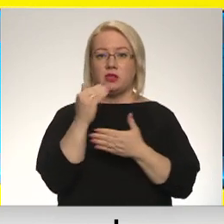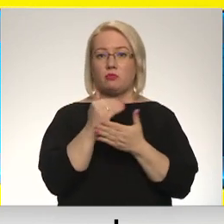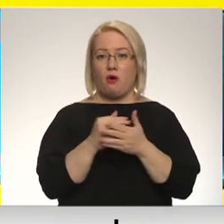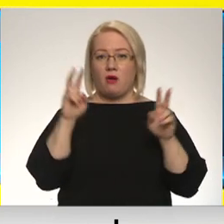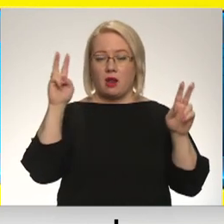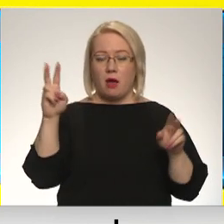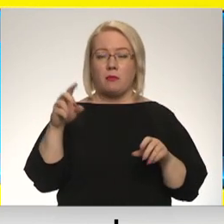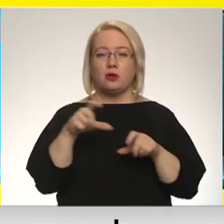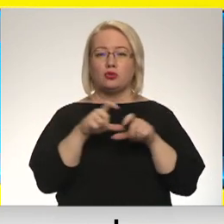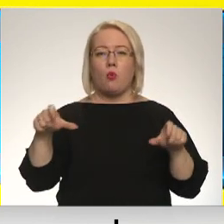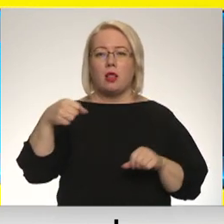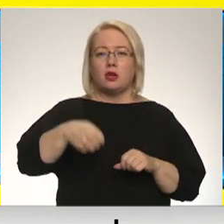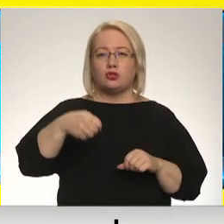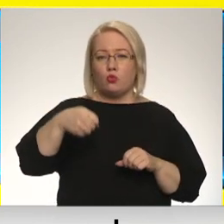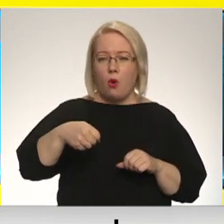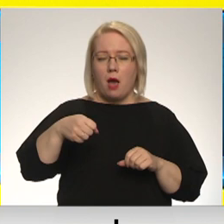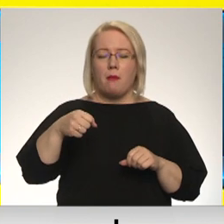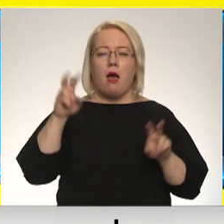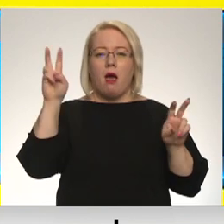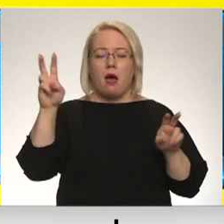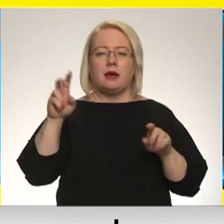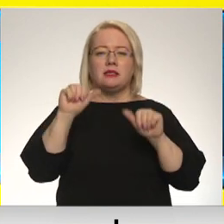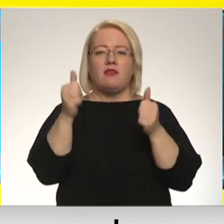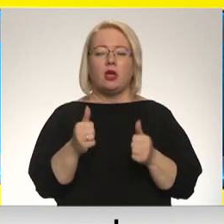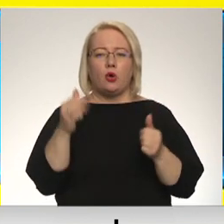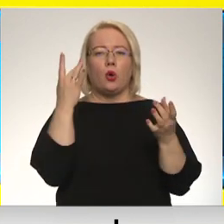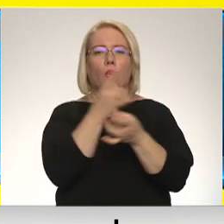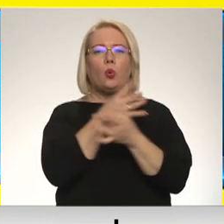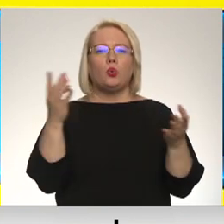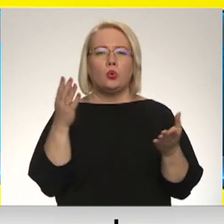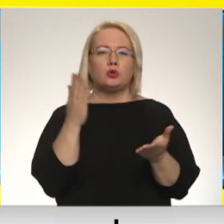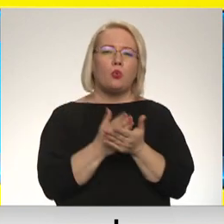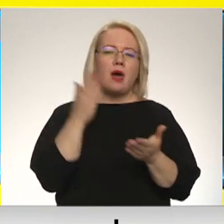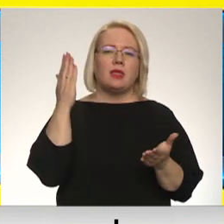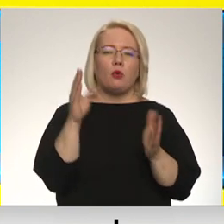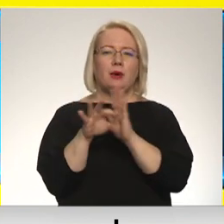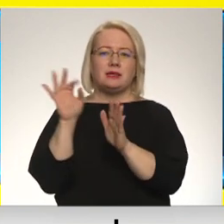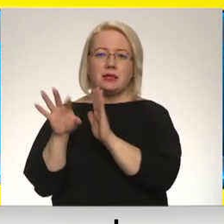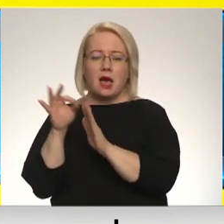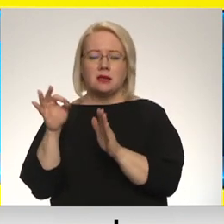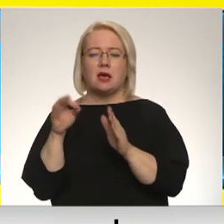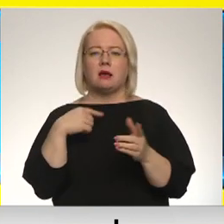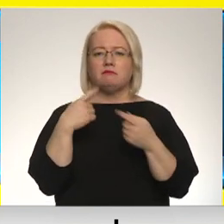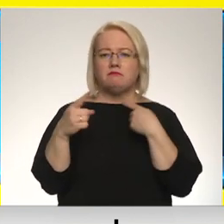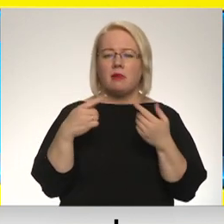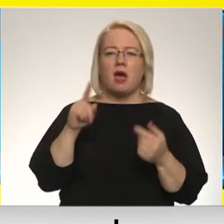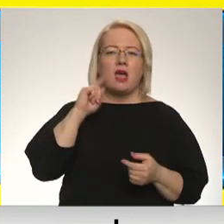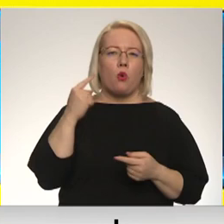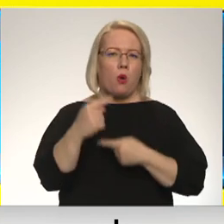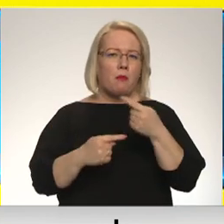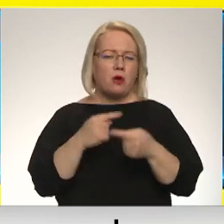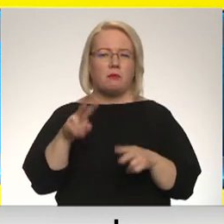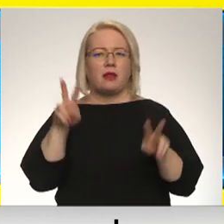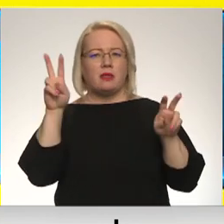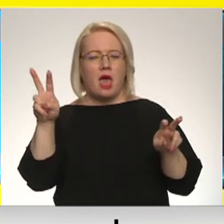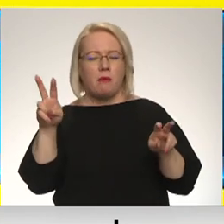skolas Soma ir izveidojusi kultūras norišu izlasi, kas var noderēt, lai ar jaunāko paaudzi runātu par šīm tēmām, lai domātu par